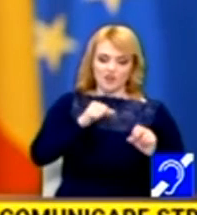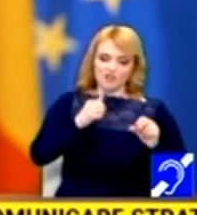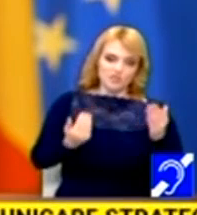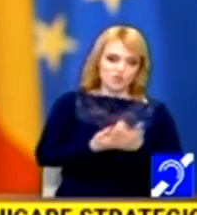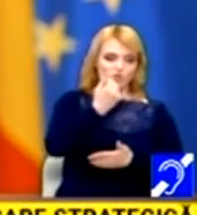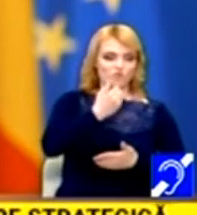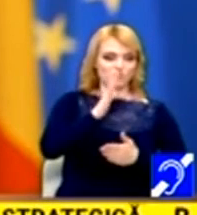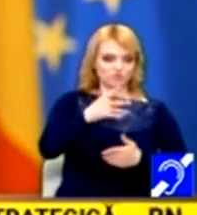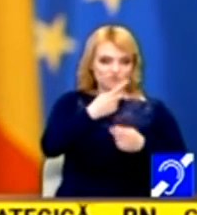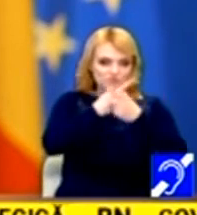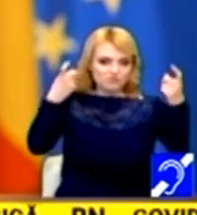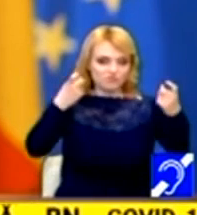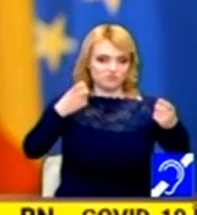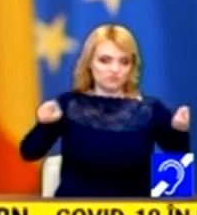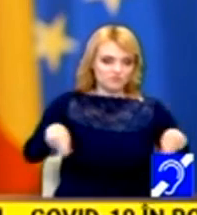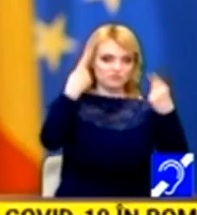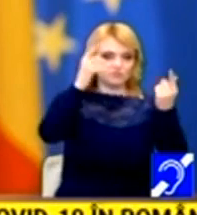nou stare de urgență.